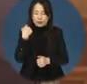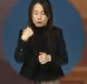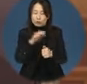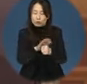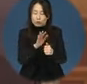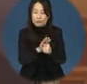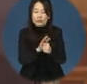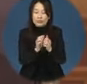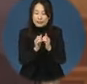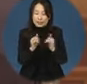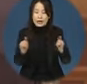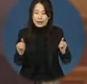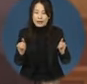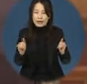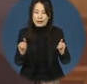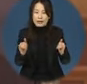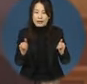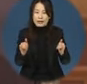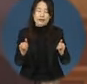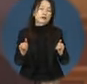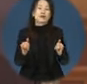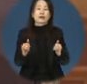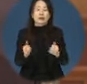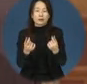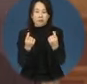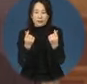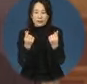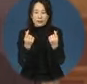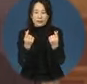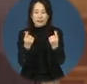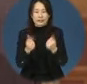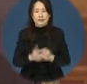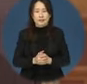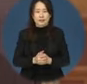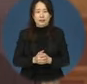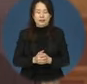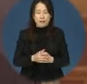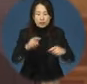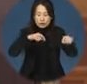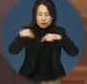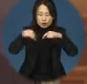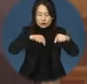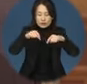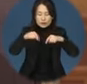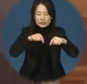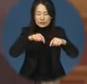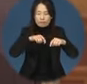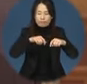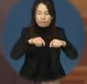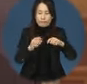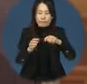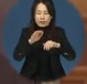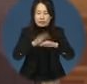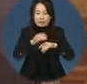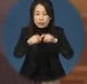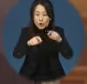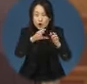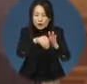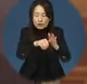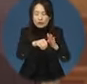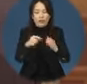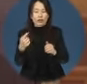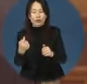아니지만 정책을 만들고 정책을 들어가 실천하는데 있어서 지음 인력은 예 부족하지만 그